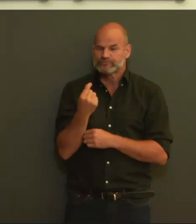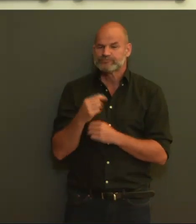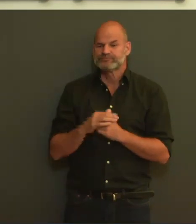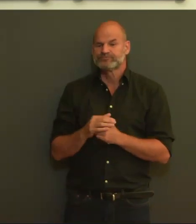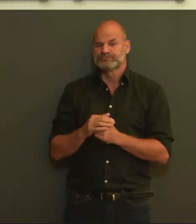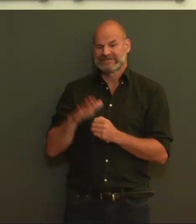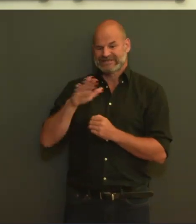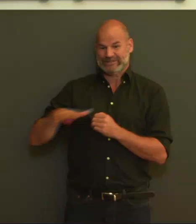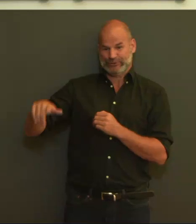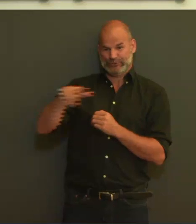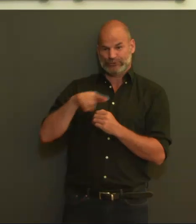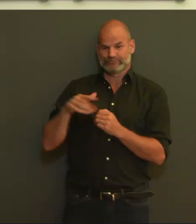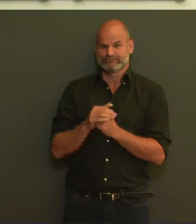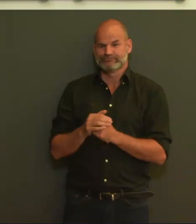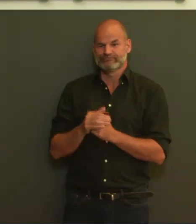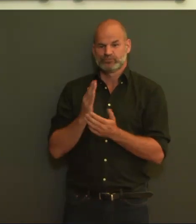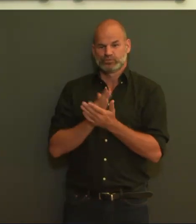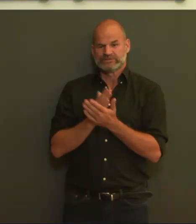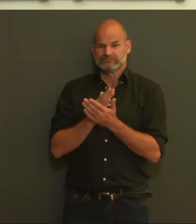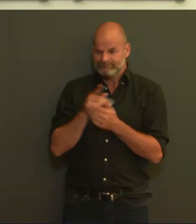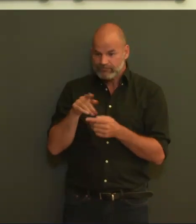108 personeelsleden.